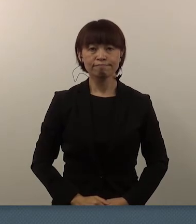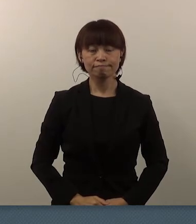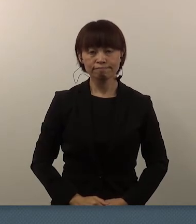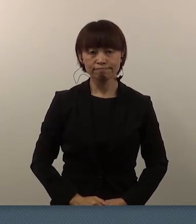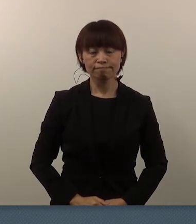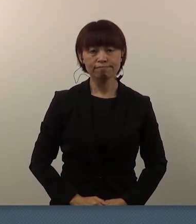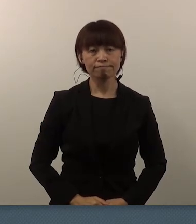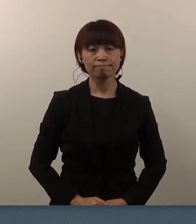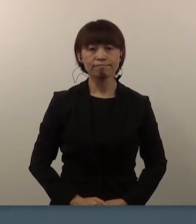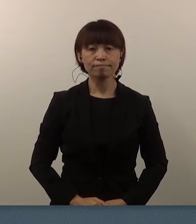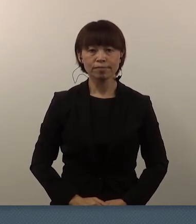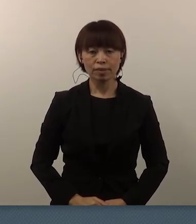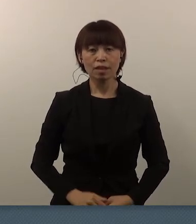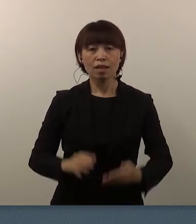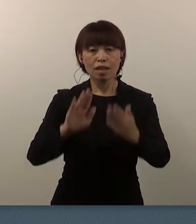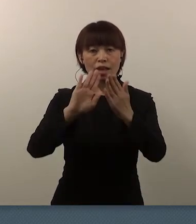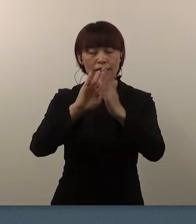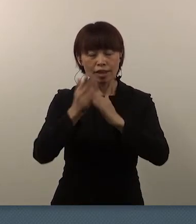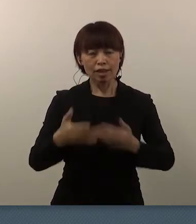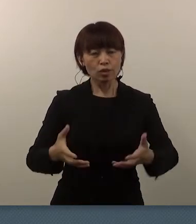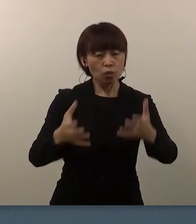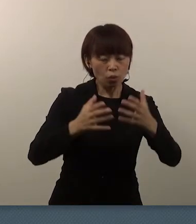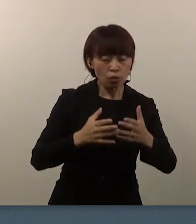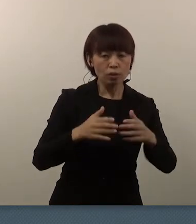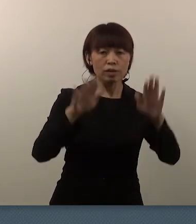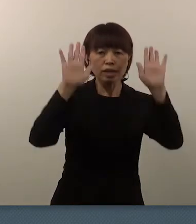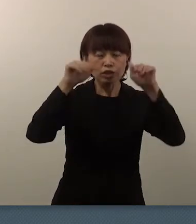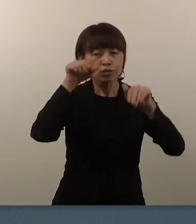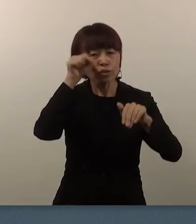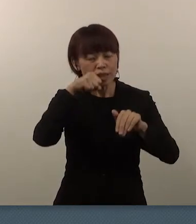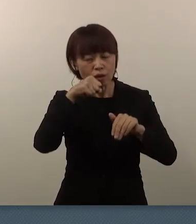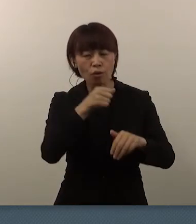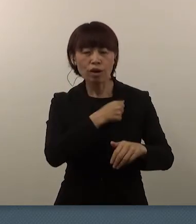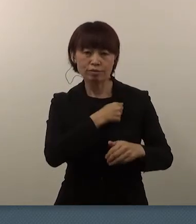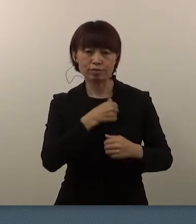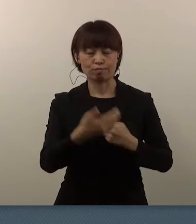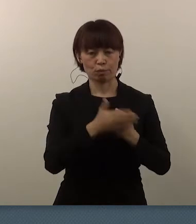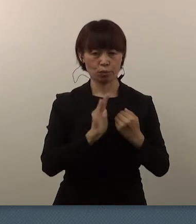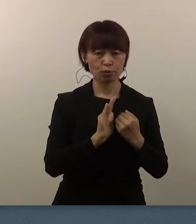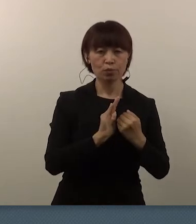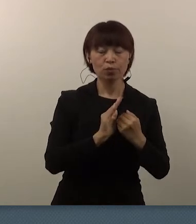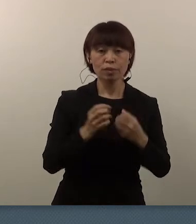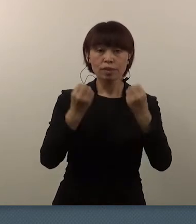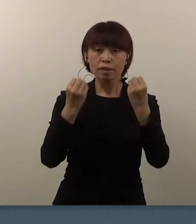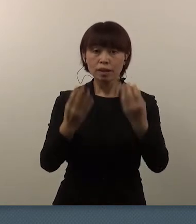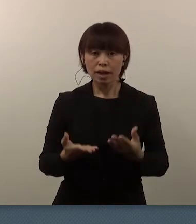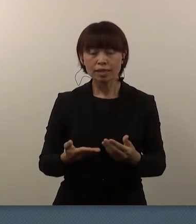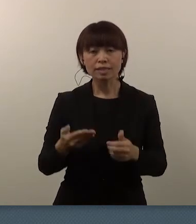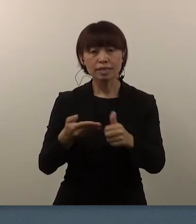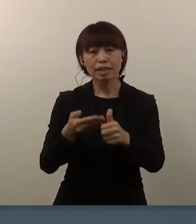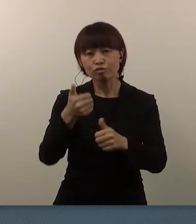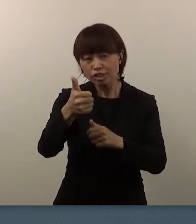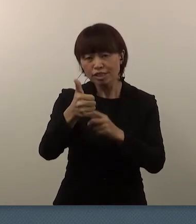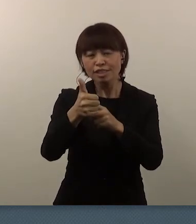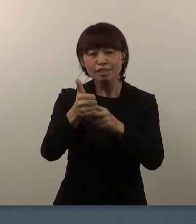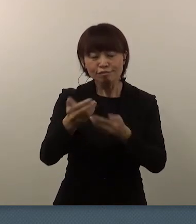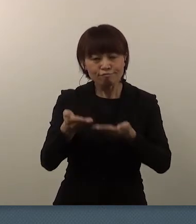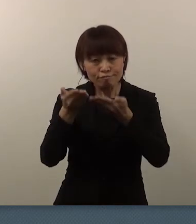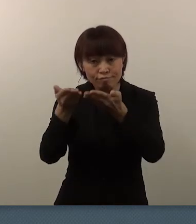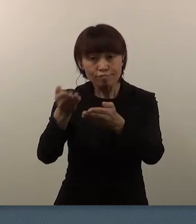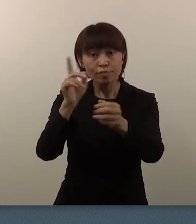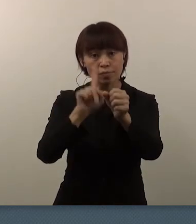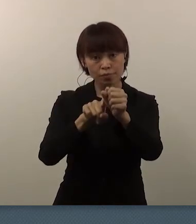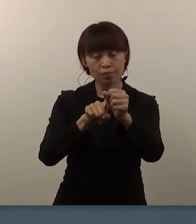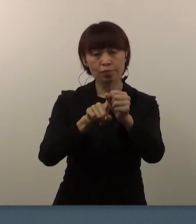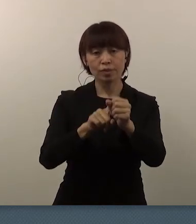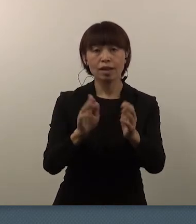では、県に保護された犬や猫たちの命を守り、新しい飼い主への譲渡につなげる取り組みを進めるため、神奈